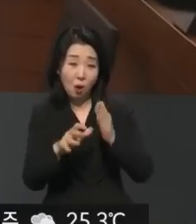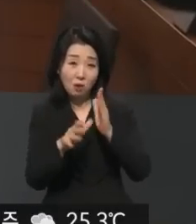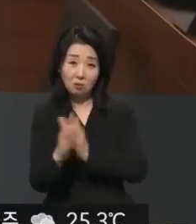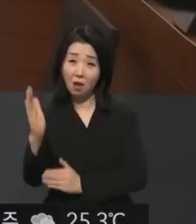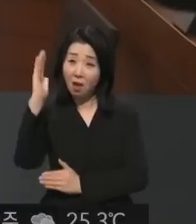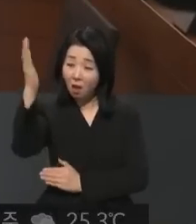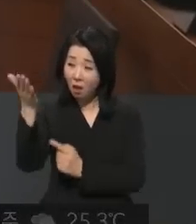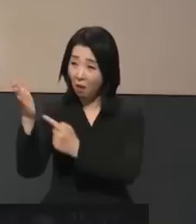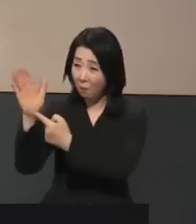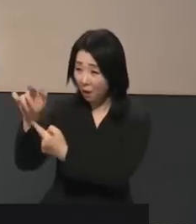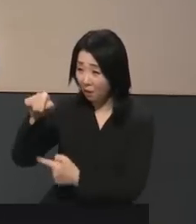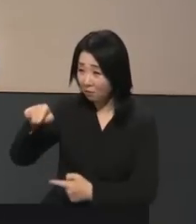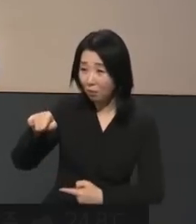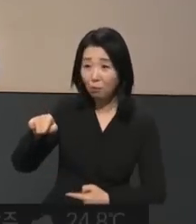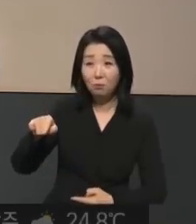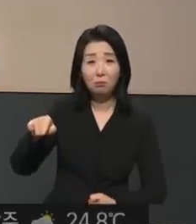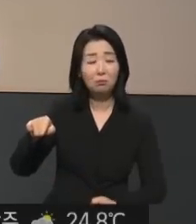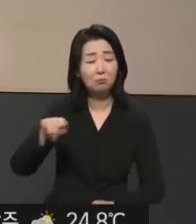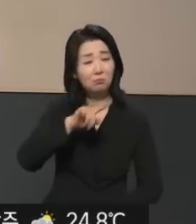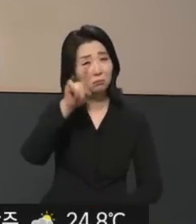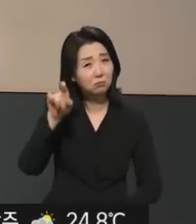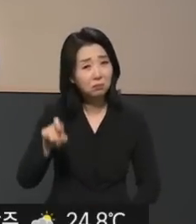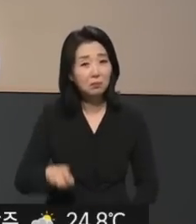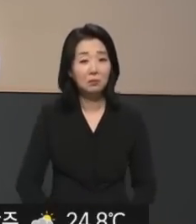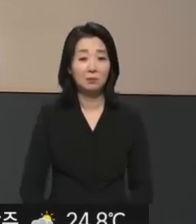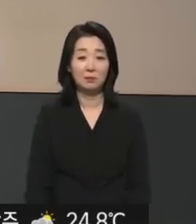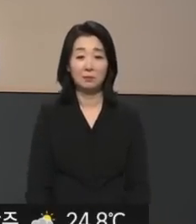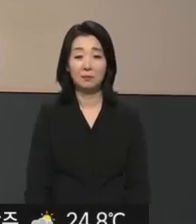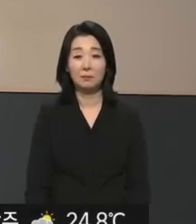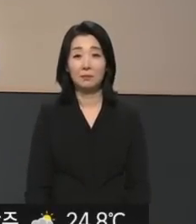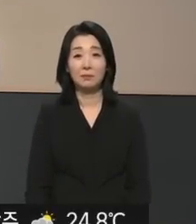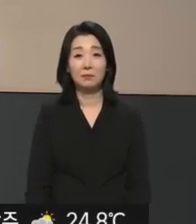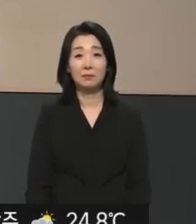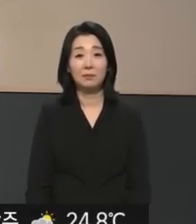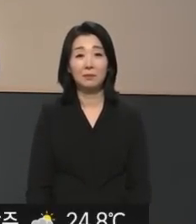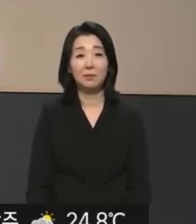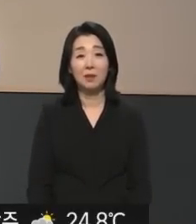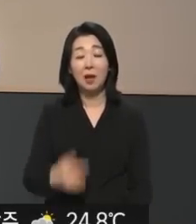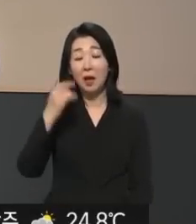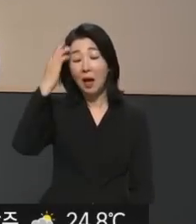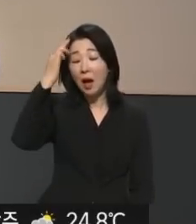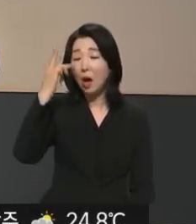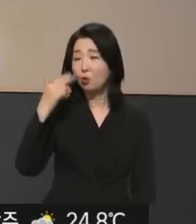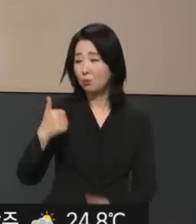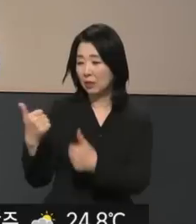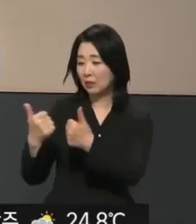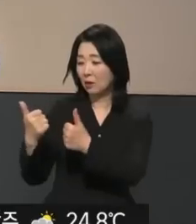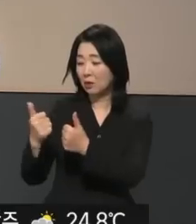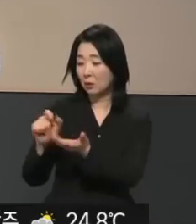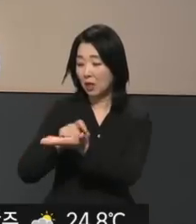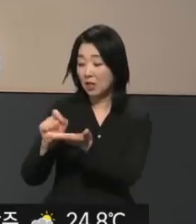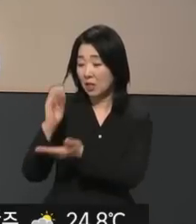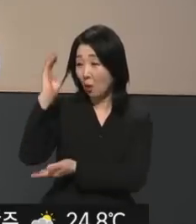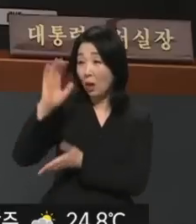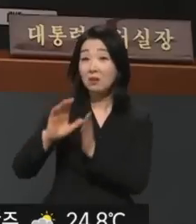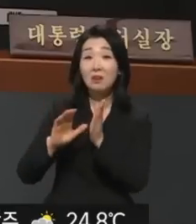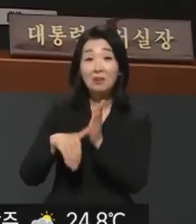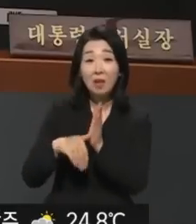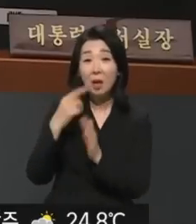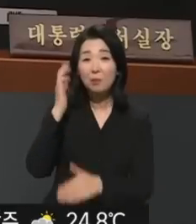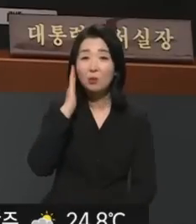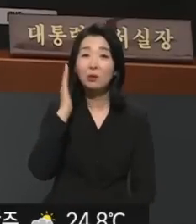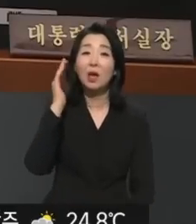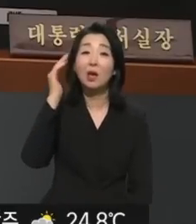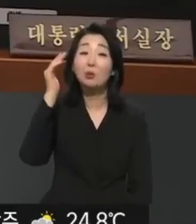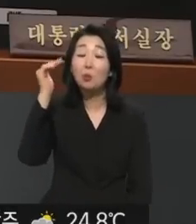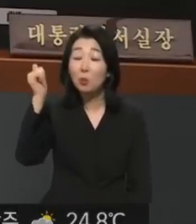다시 한번 강조해야 했는지에는 의문이 드는 것도 사실인데요. 이미 한미 정상 공동 기자회견에서부터 이 바이든